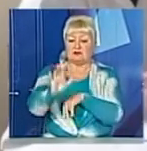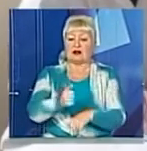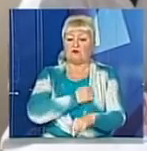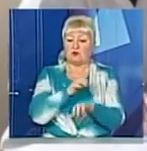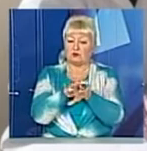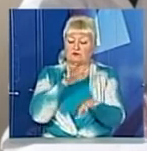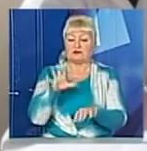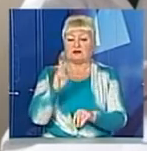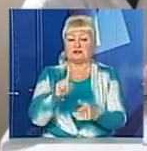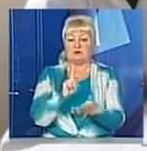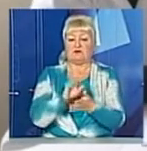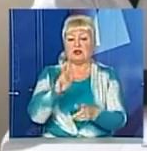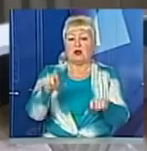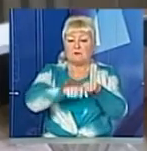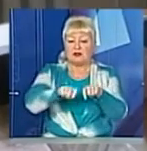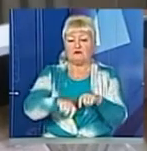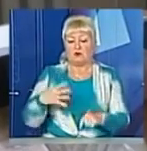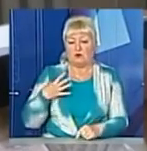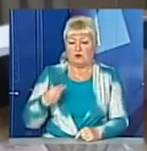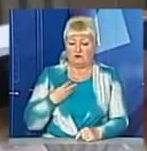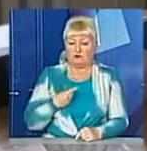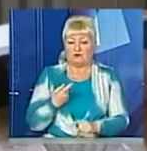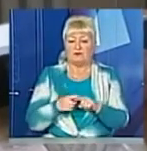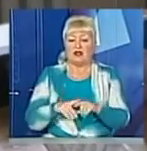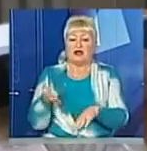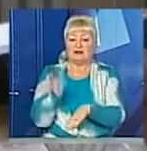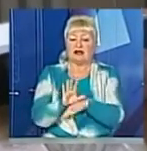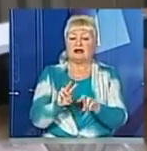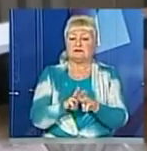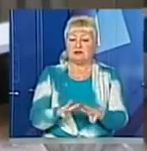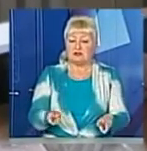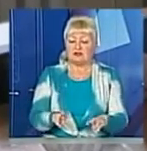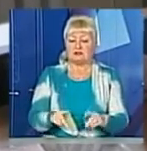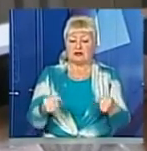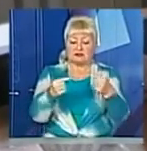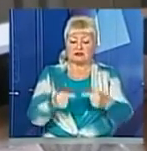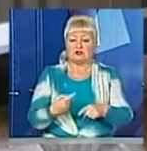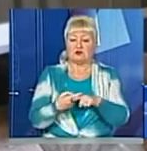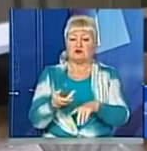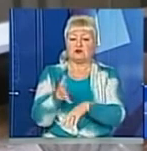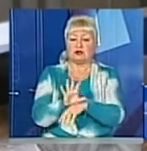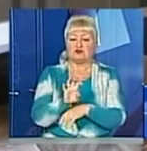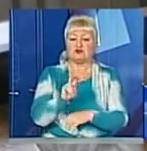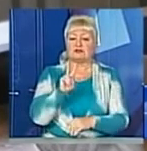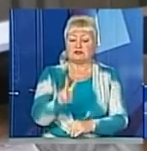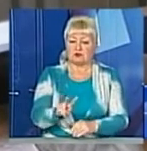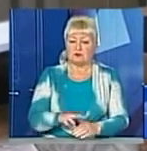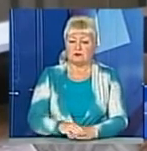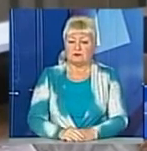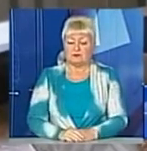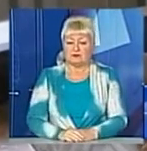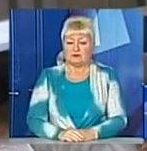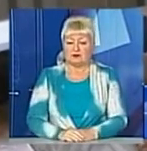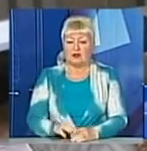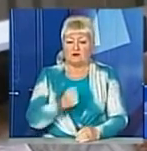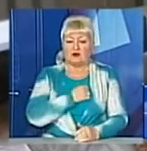мають пройти контрольний медогляд вже у Львові. Є наказ міністра оборони 402. Згідно цього наказу 402 відбирається. В армії